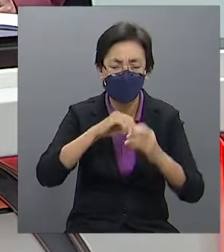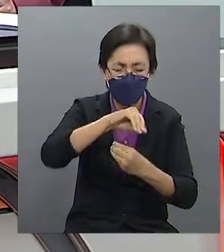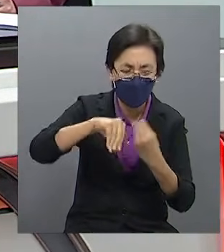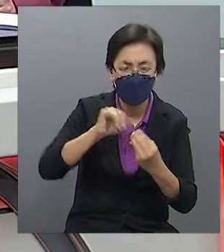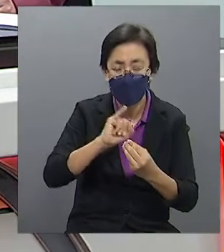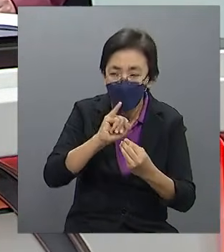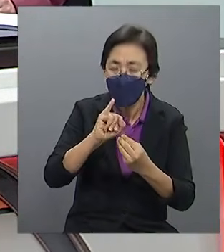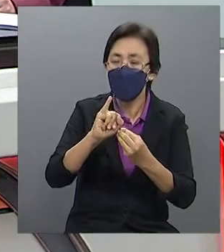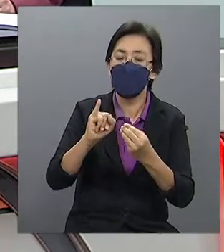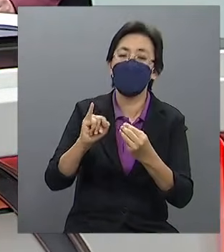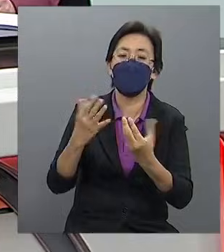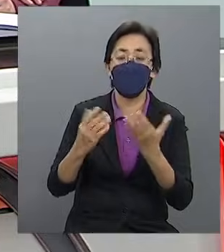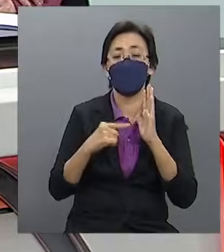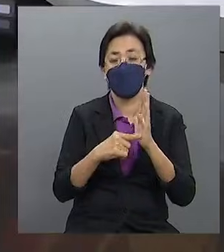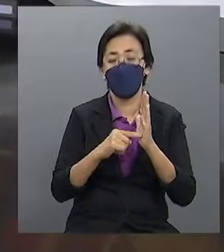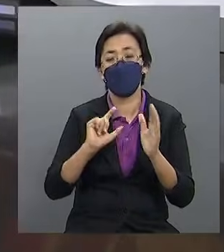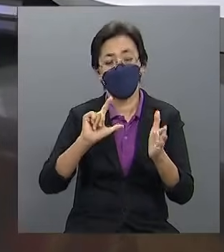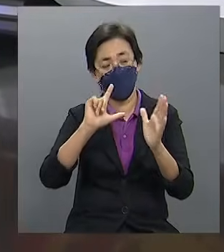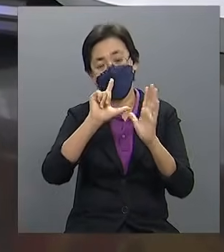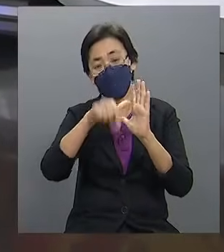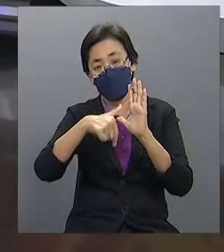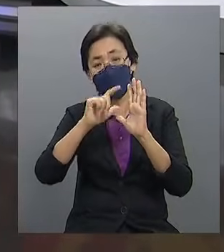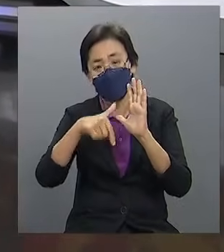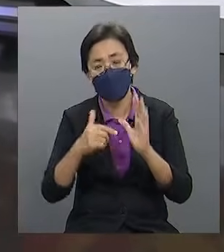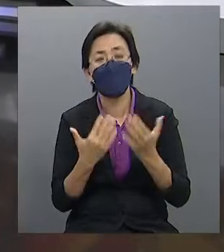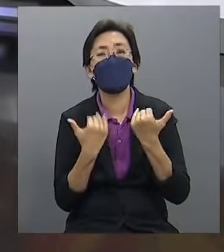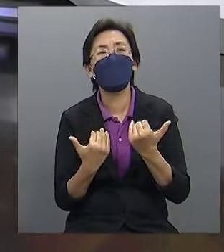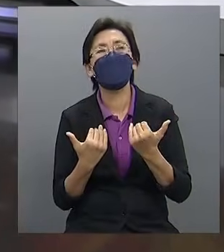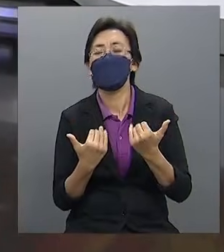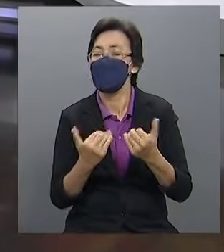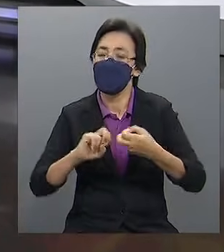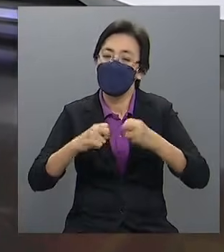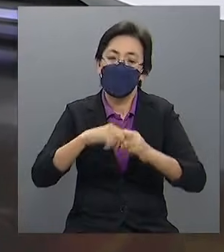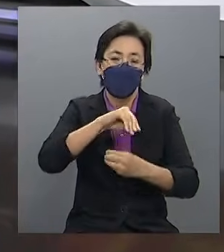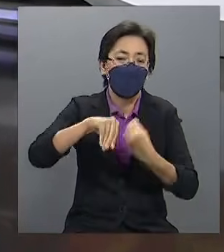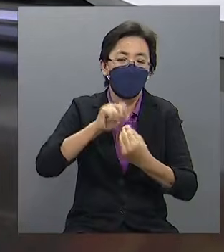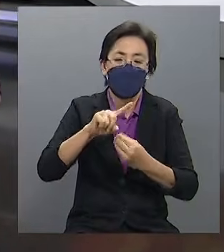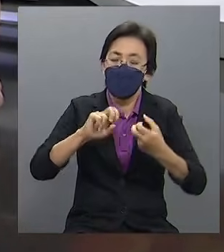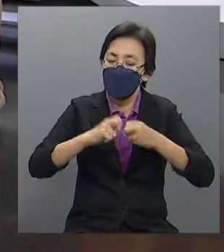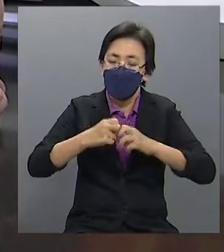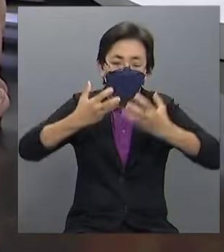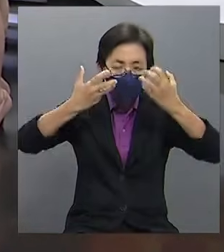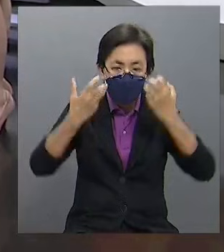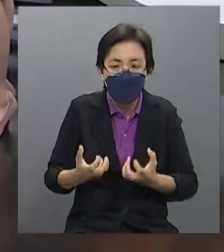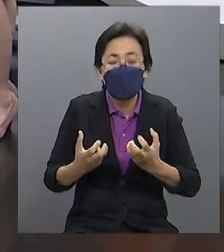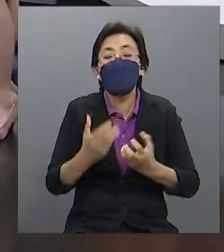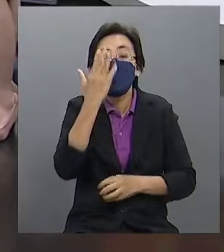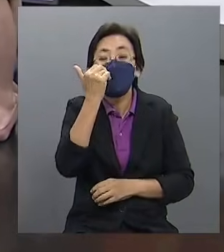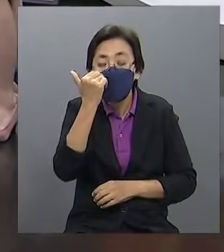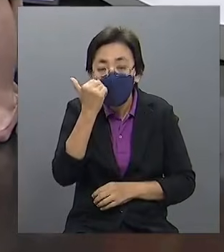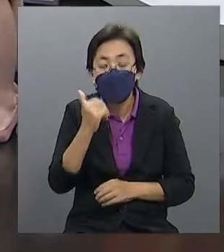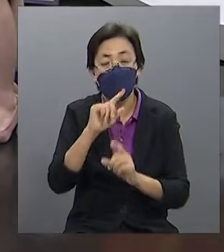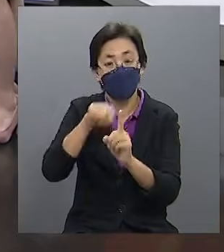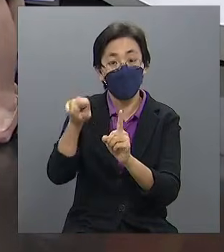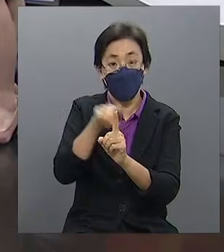รีลังกานะคะคุณทิพย์ตะวันวิกฤตเศรษฐกิจที่เกิดขึ้นในตอนนี้เนี่ยถือว่ารุนแรงที่สุดนับตั้งแต่ได้รับเอกราชจากอังกฤษเลยหรือเปล่าคะ ใ